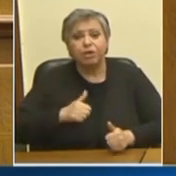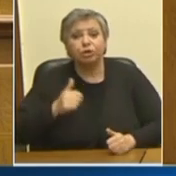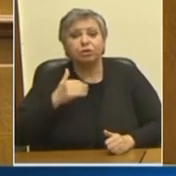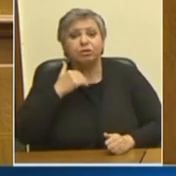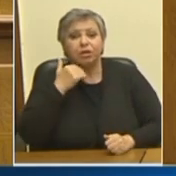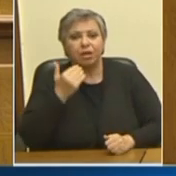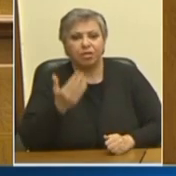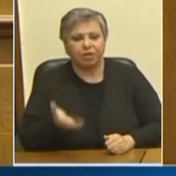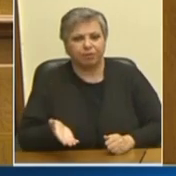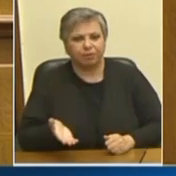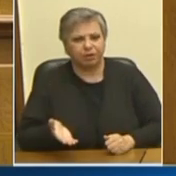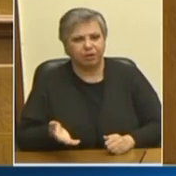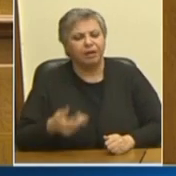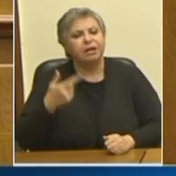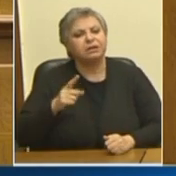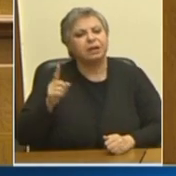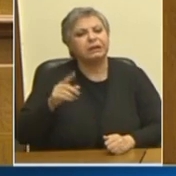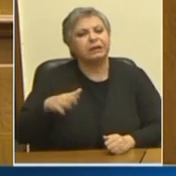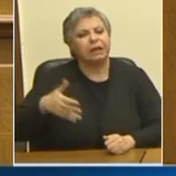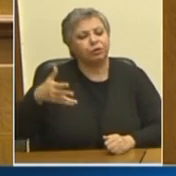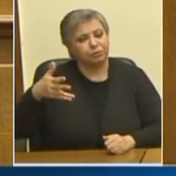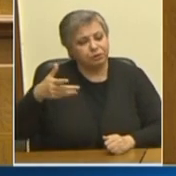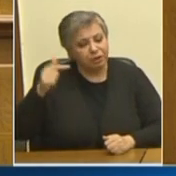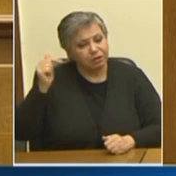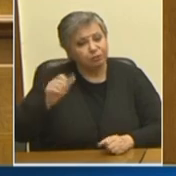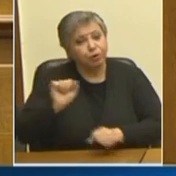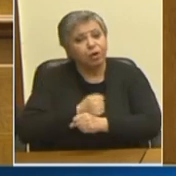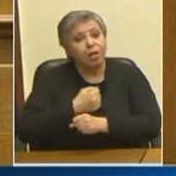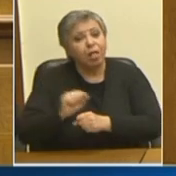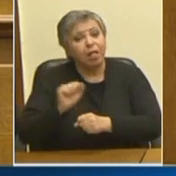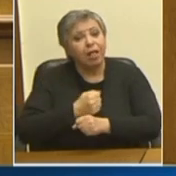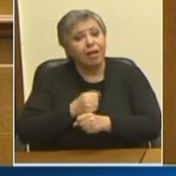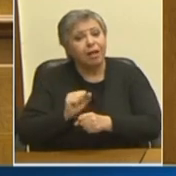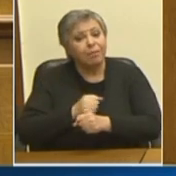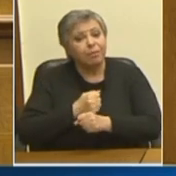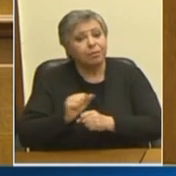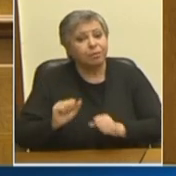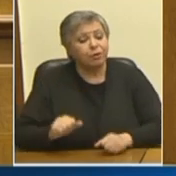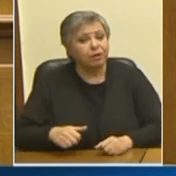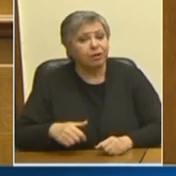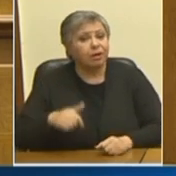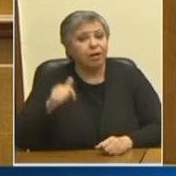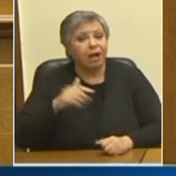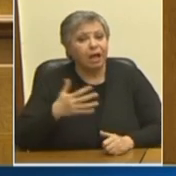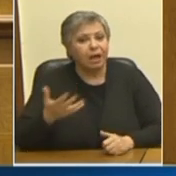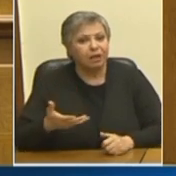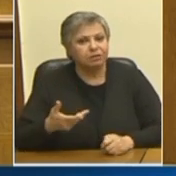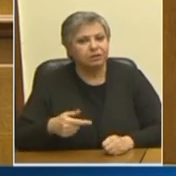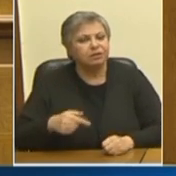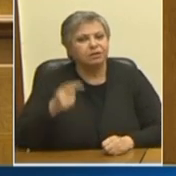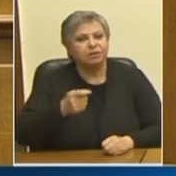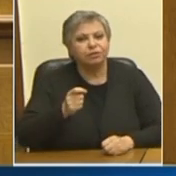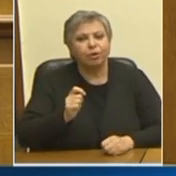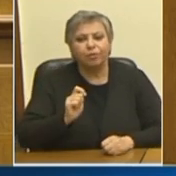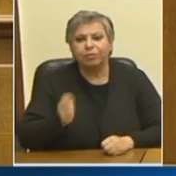ξεχνάει ο κύριος Μητσοτάκης που επιμένει στα ιδιωτικά πανεπιστήμια ότι θα θέλει και 15.000 ευρώ το χρόνο για δίδακτρα